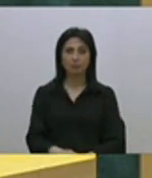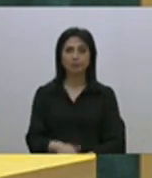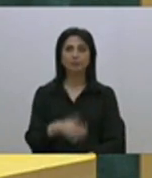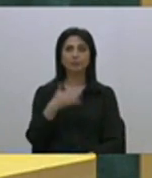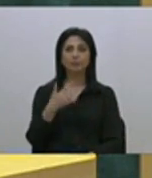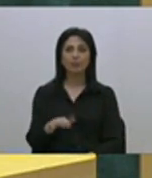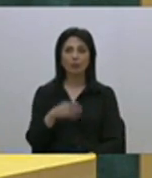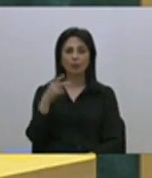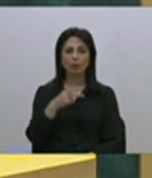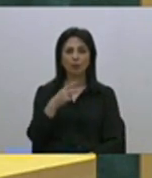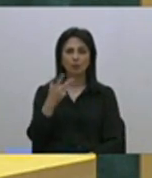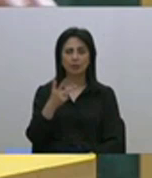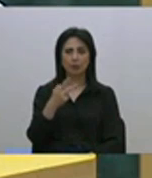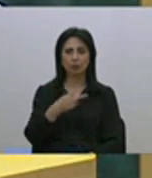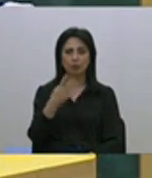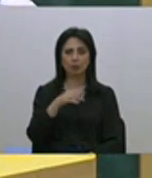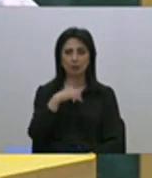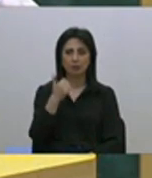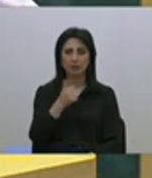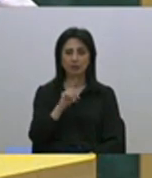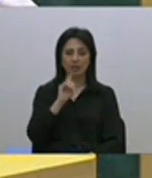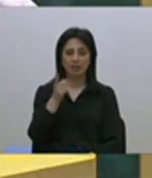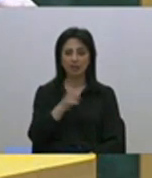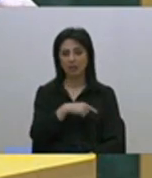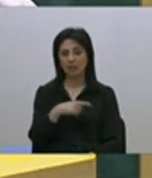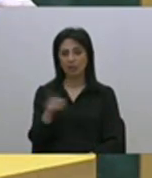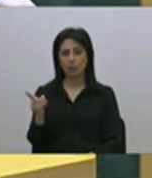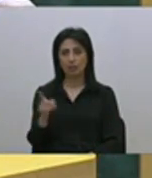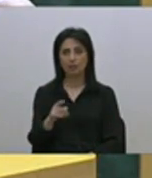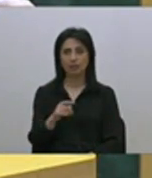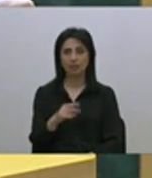უკვე 2023-24 წელს, ერთი წლის განმავლობაში,